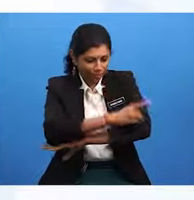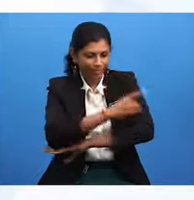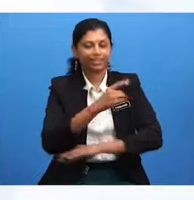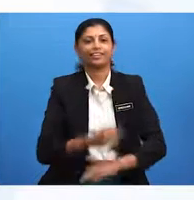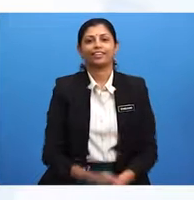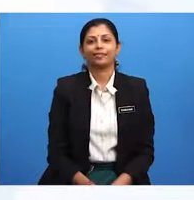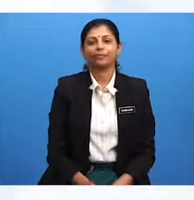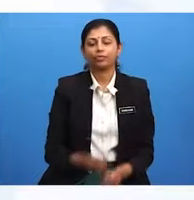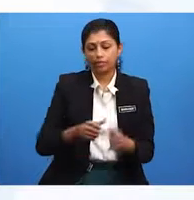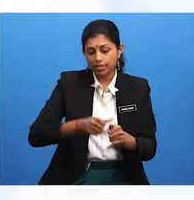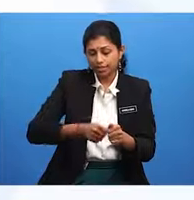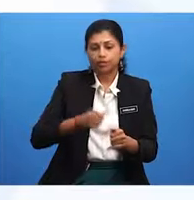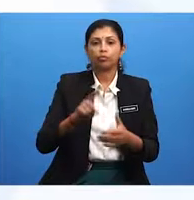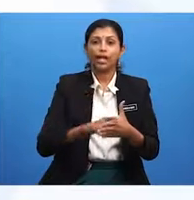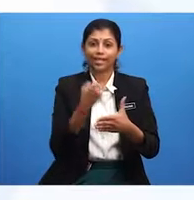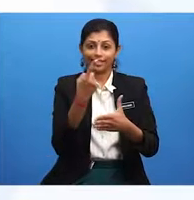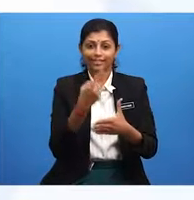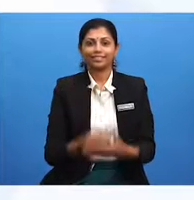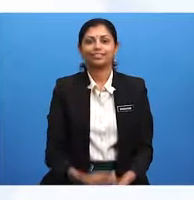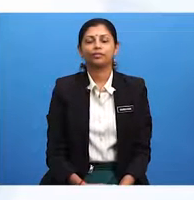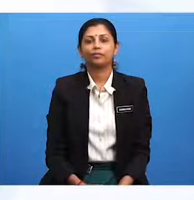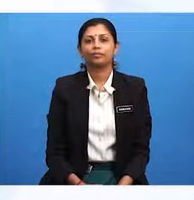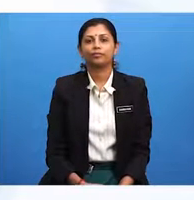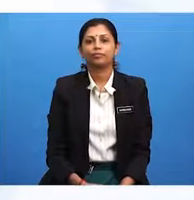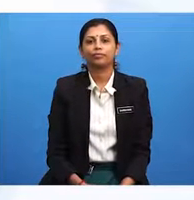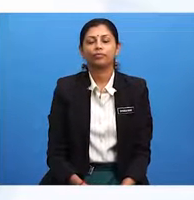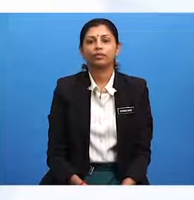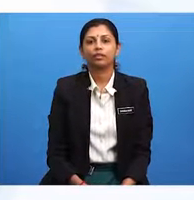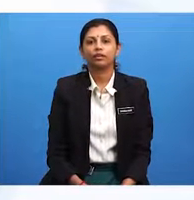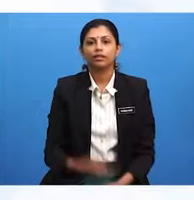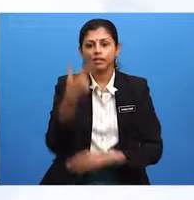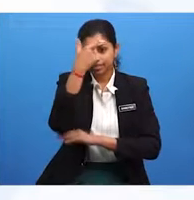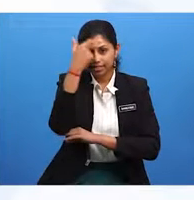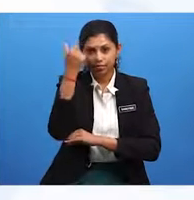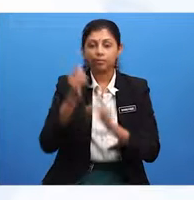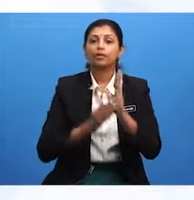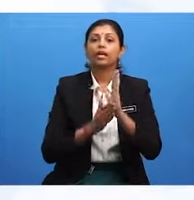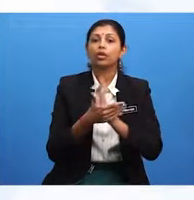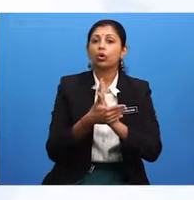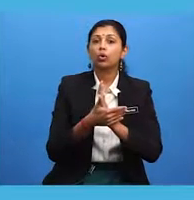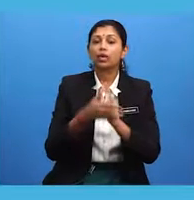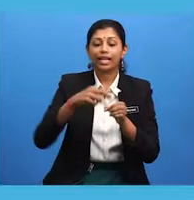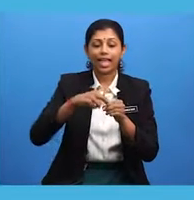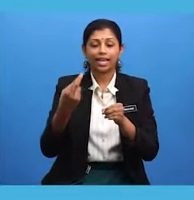hari setiap bulan disebabkan oleh rembesan hormon.